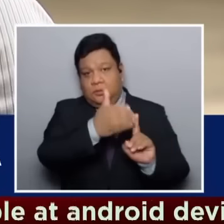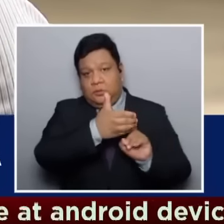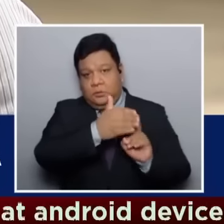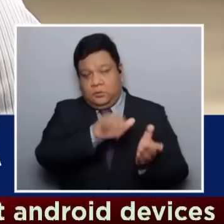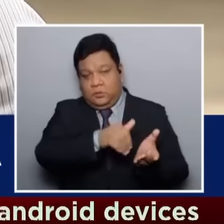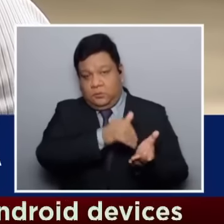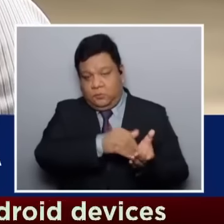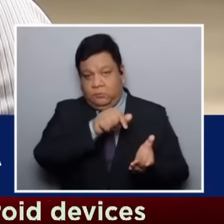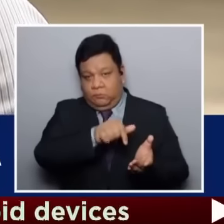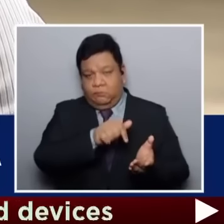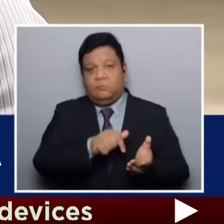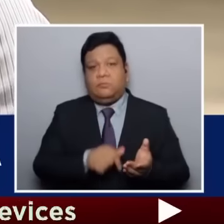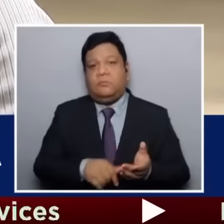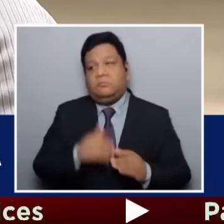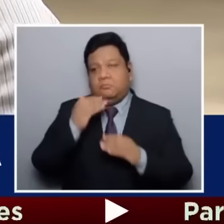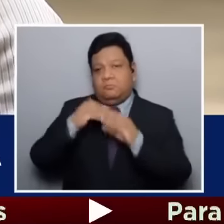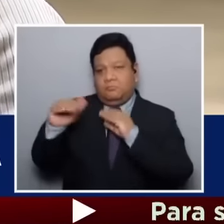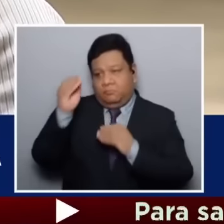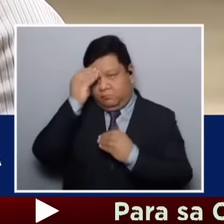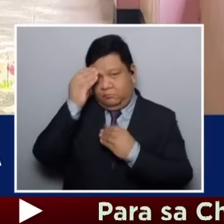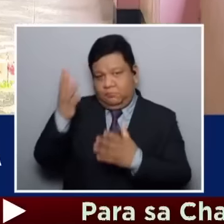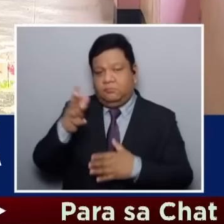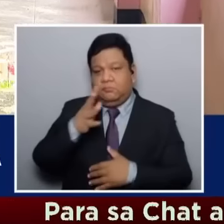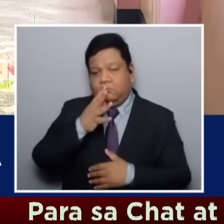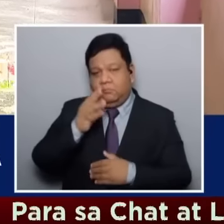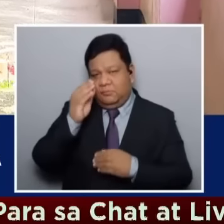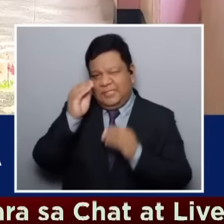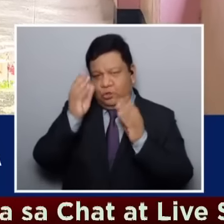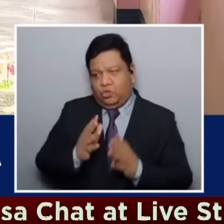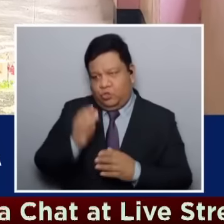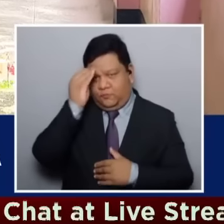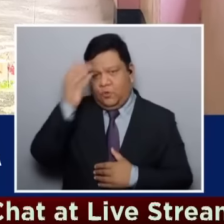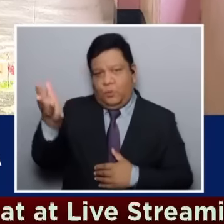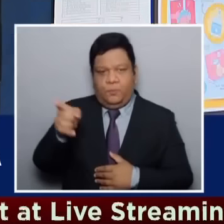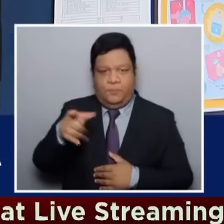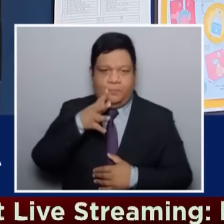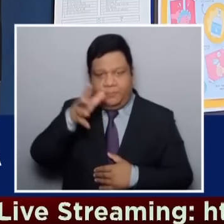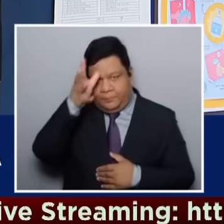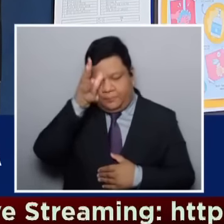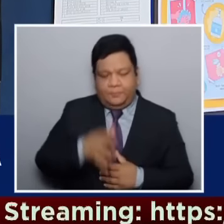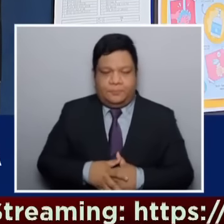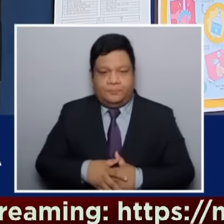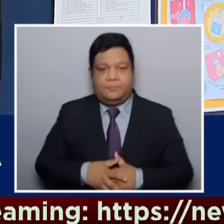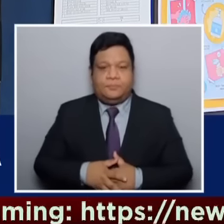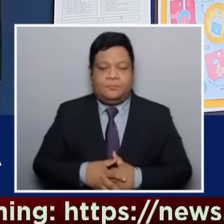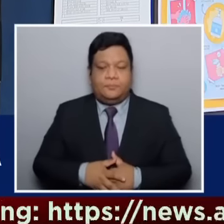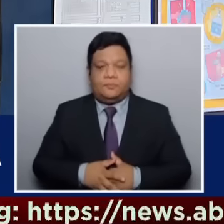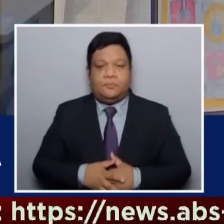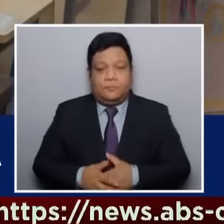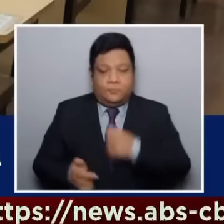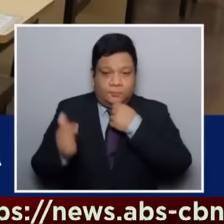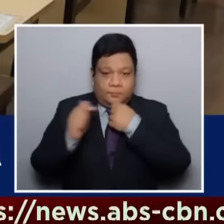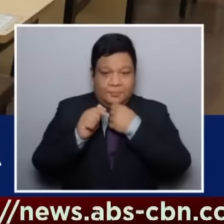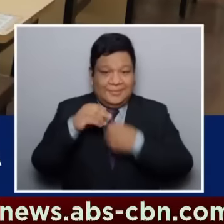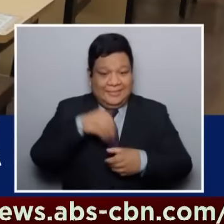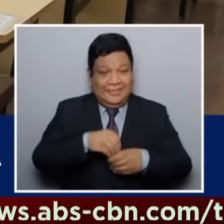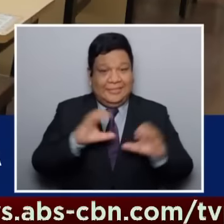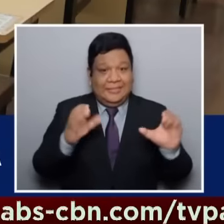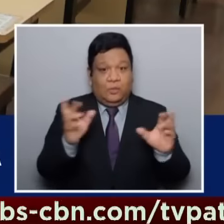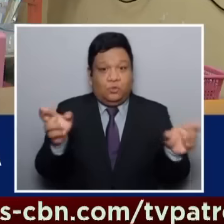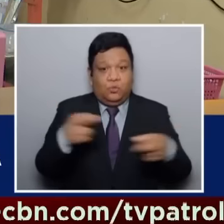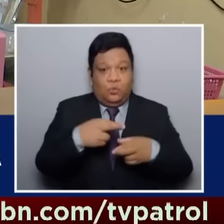then, i-message na lang po ni advisor ang parent po nila. Sa bawat classroom, may temperature scanner rin. Bawat mesa